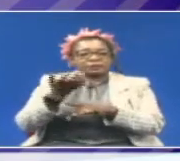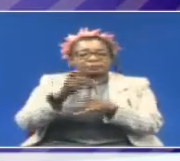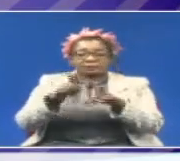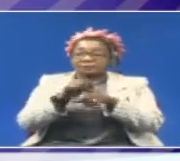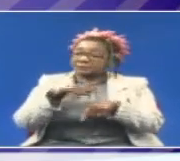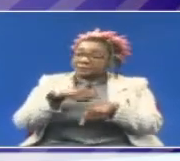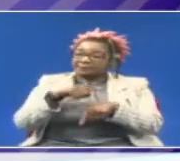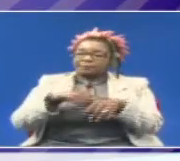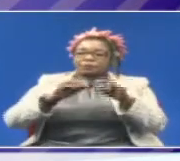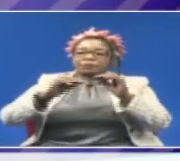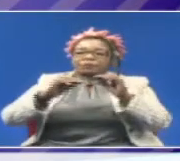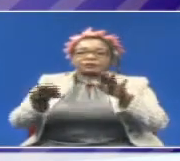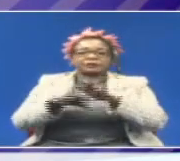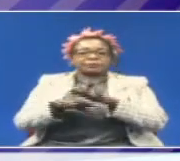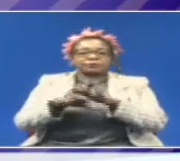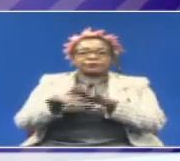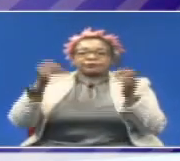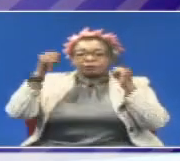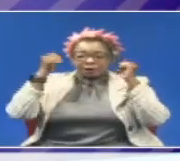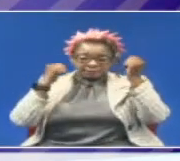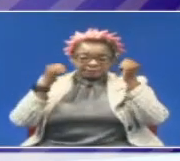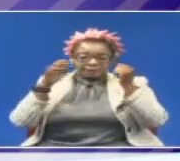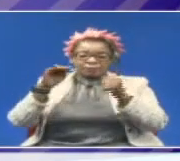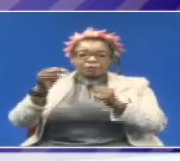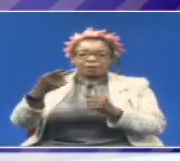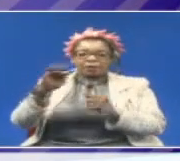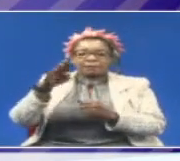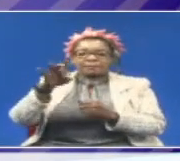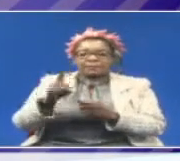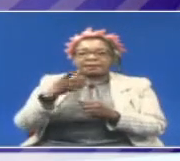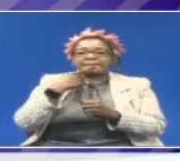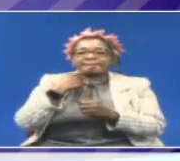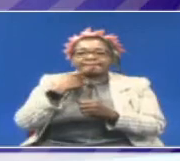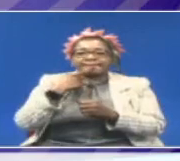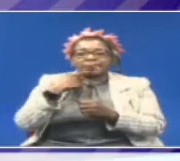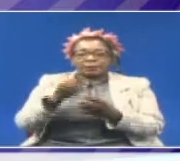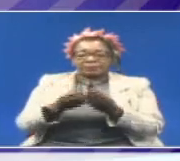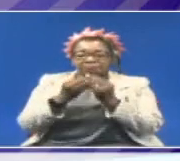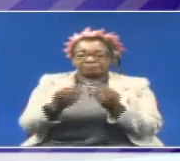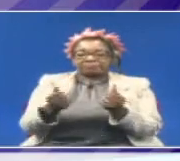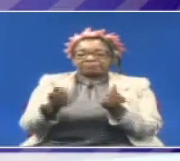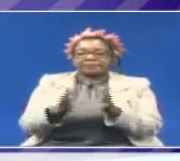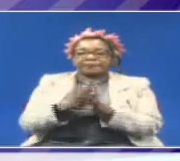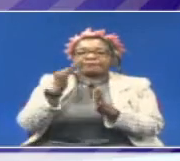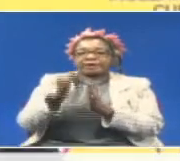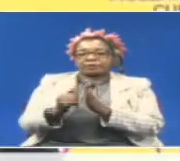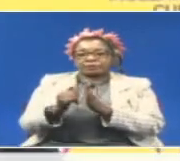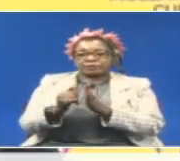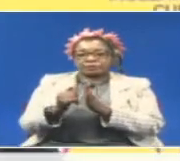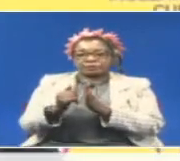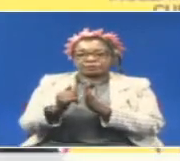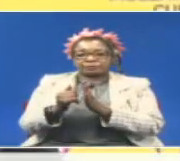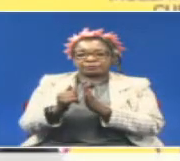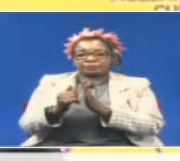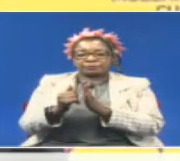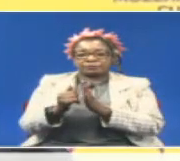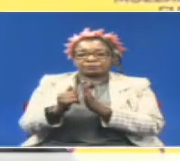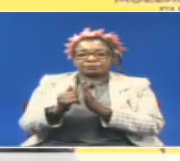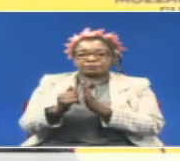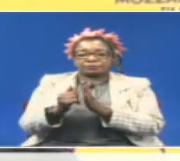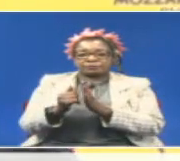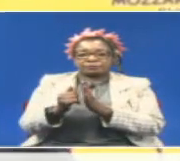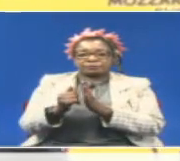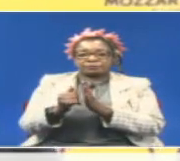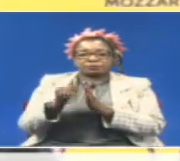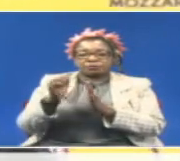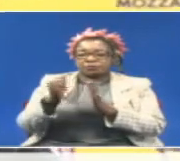naibu kocha wa wanajeshi Mohamed Hamisi ana imani ya kuwashinda Wagema na kutinga finali. We cannot handle